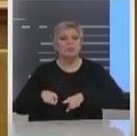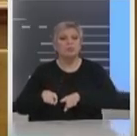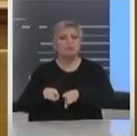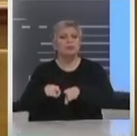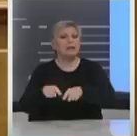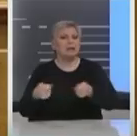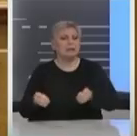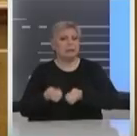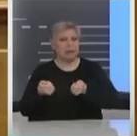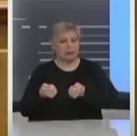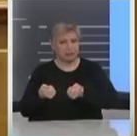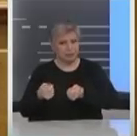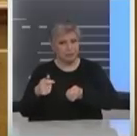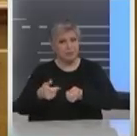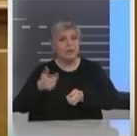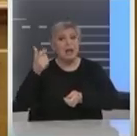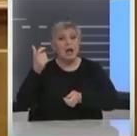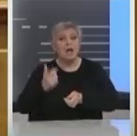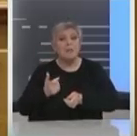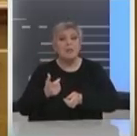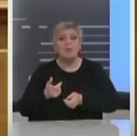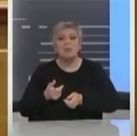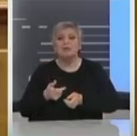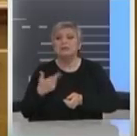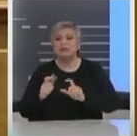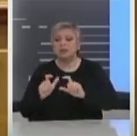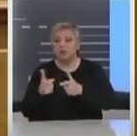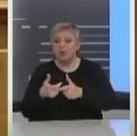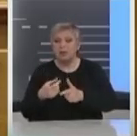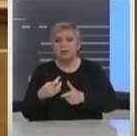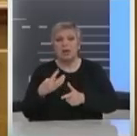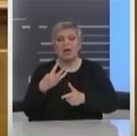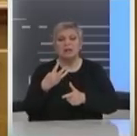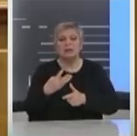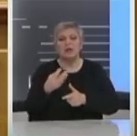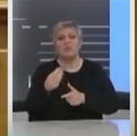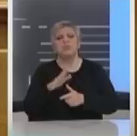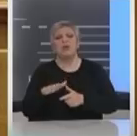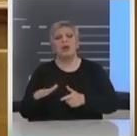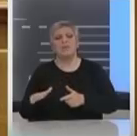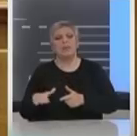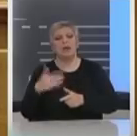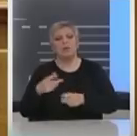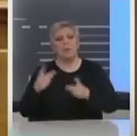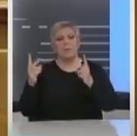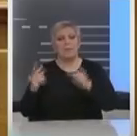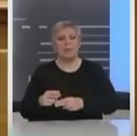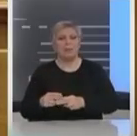περικόπτετε τα επιδόματα για τους τρίτεκνους και τους πολύτεκνους. Είναι, βλέπετε, μας το είπε και η κυρία